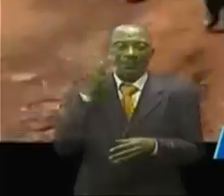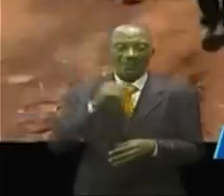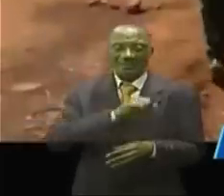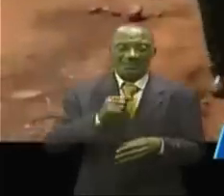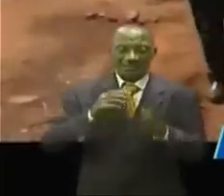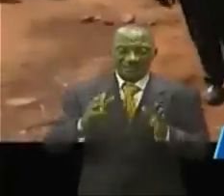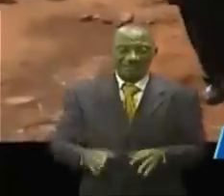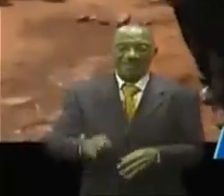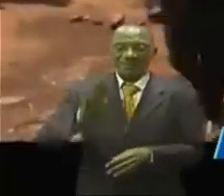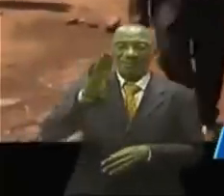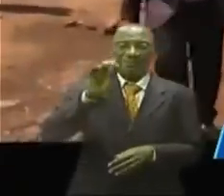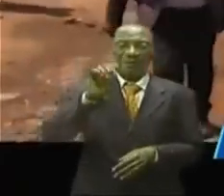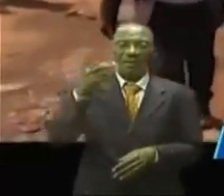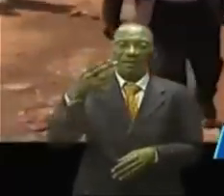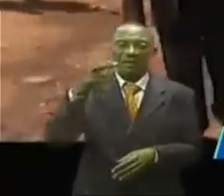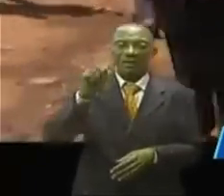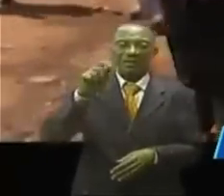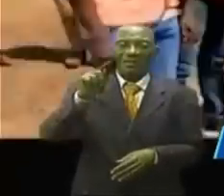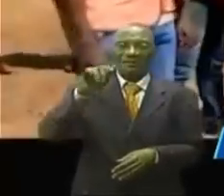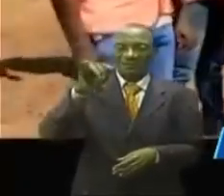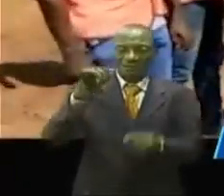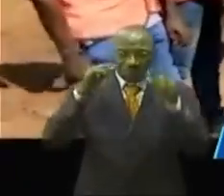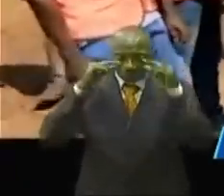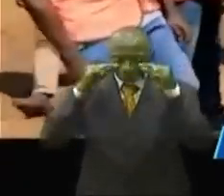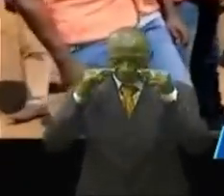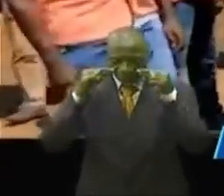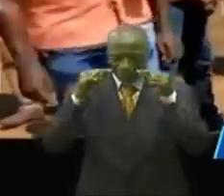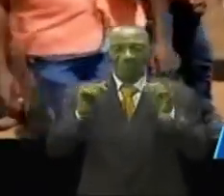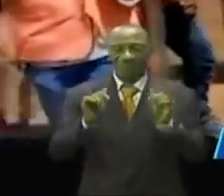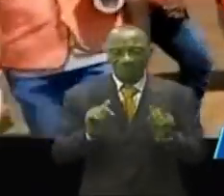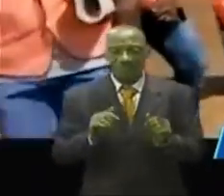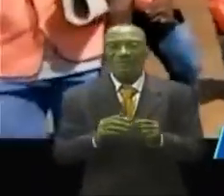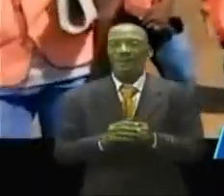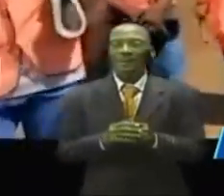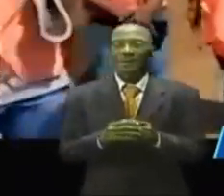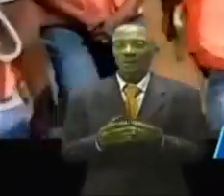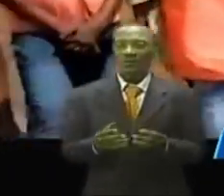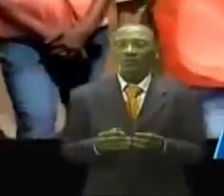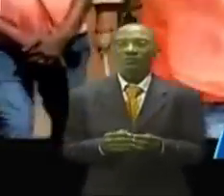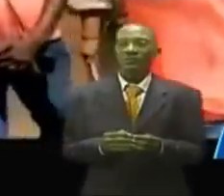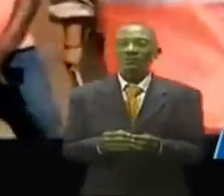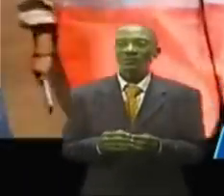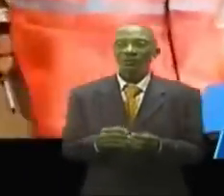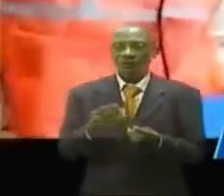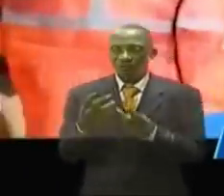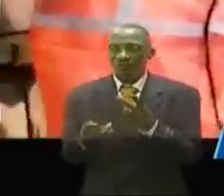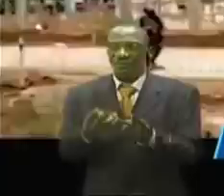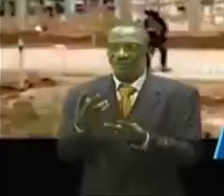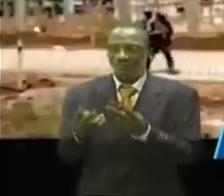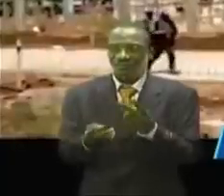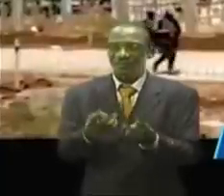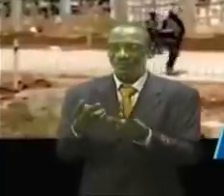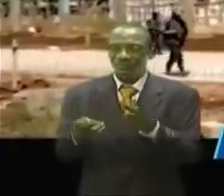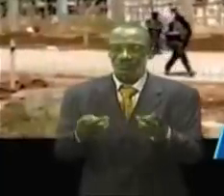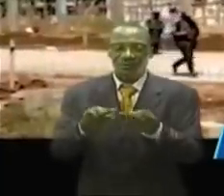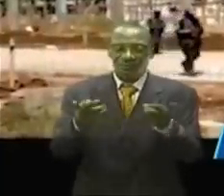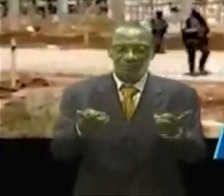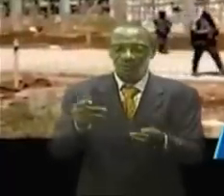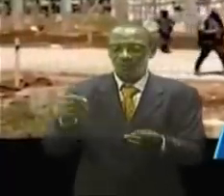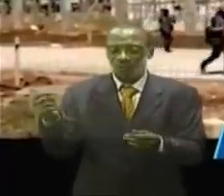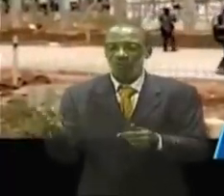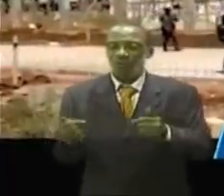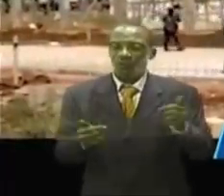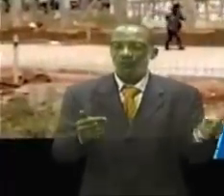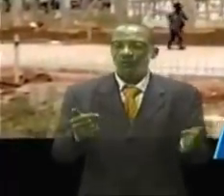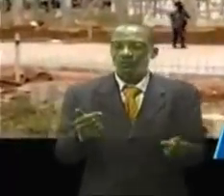de reconnaissance pour la formation de base qu'il avait reçue dans cette école durant son enfance que Modeste Bahati,